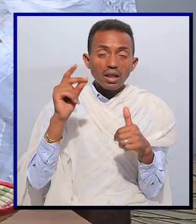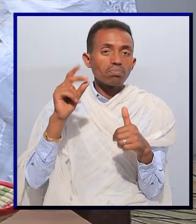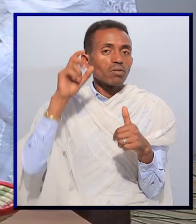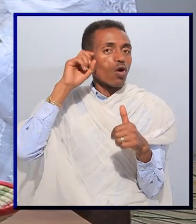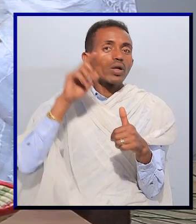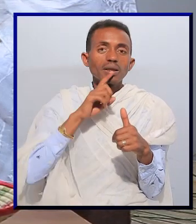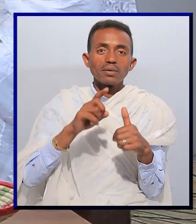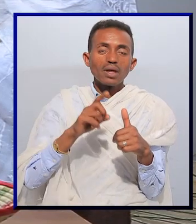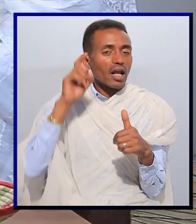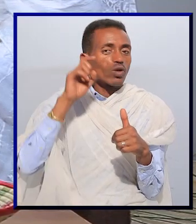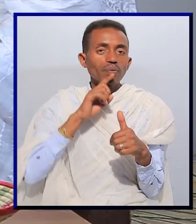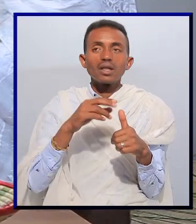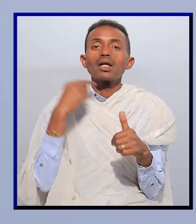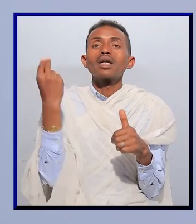ውስጥ